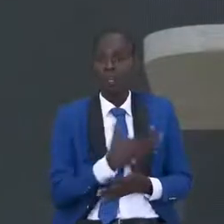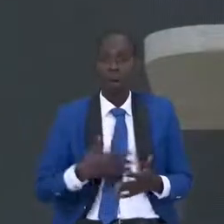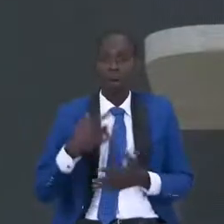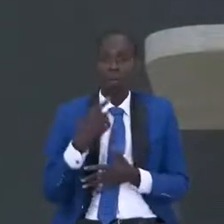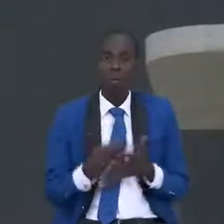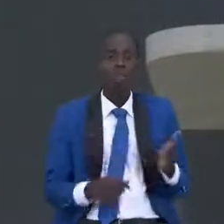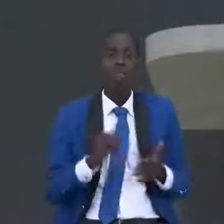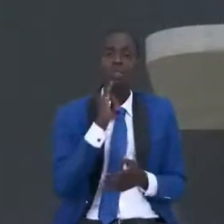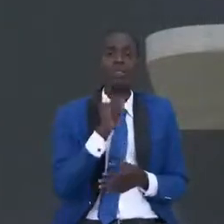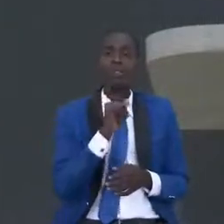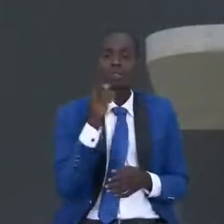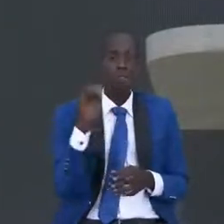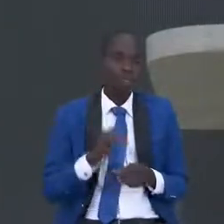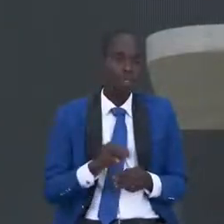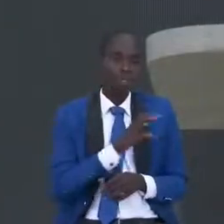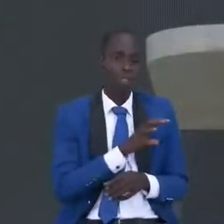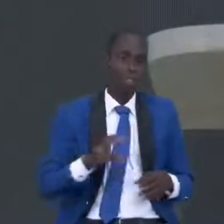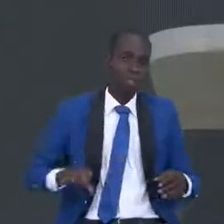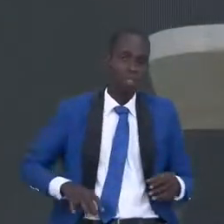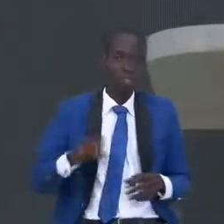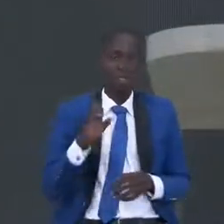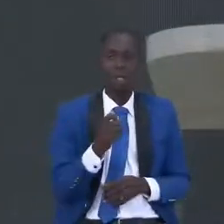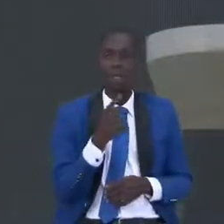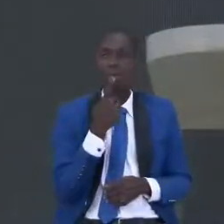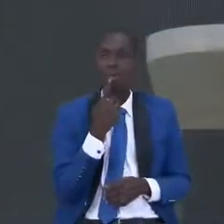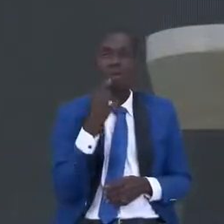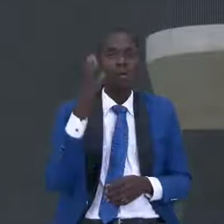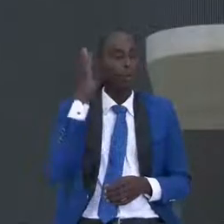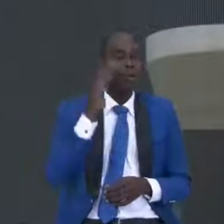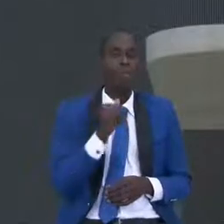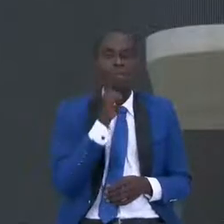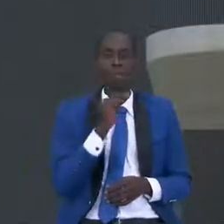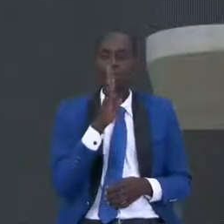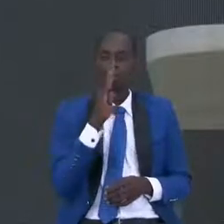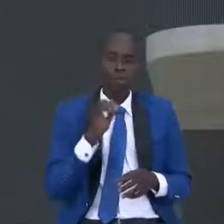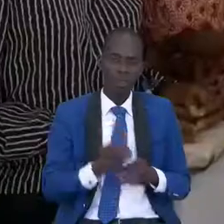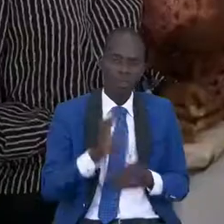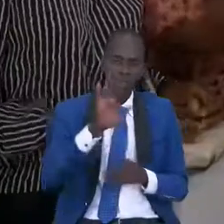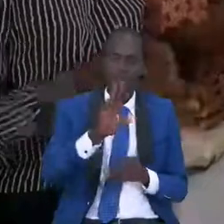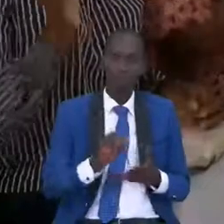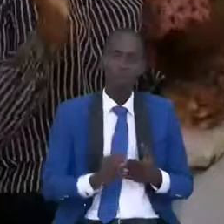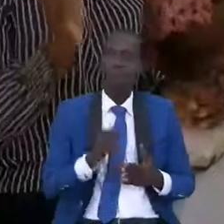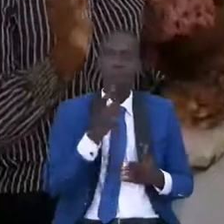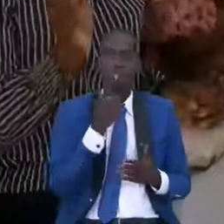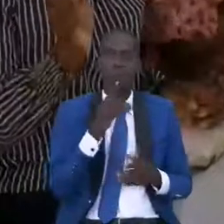Et ce qui n'est pas dans le dictionnaire de Christ ne se trouvera pas dans ton dictionnaire à toi.